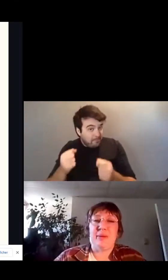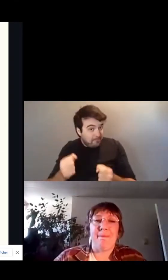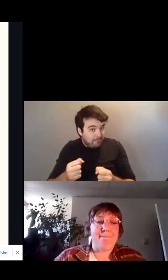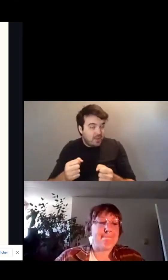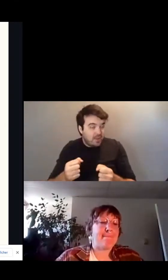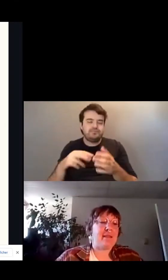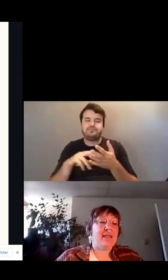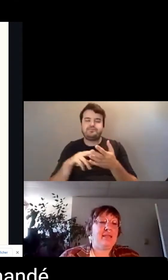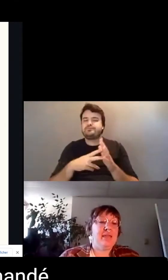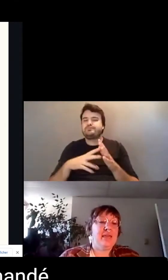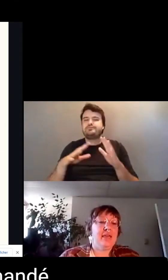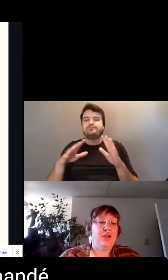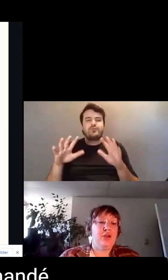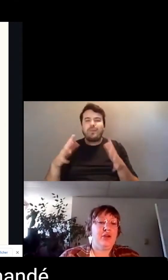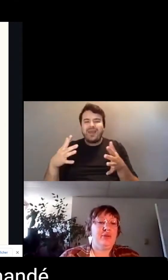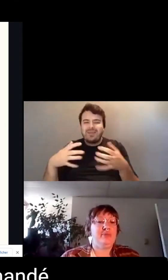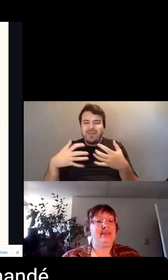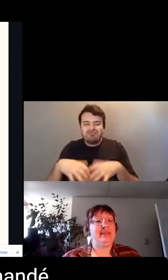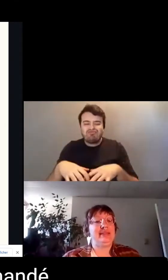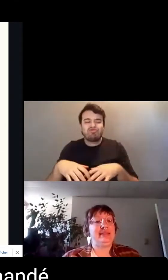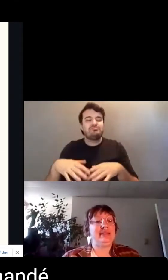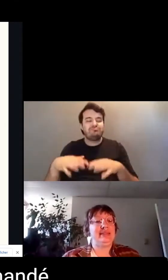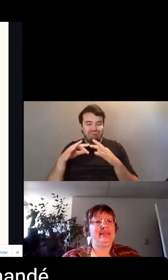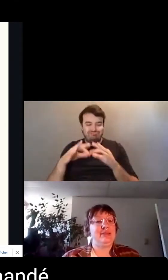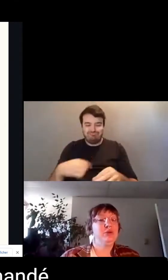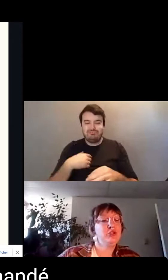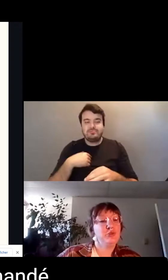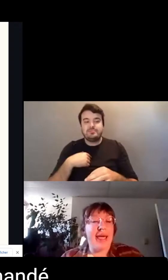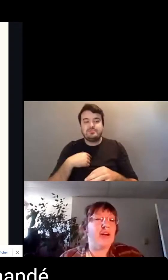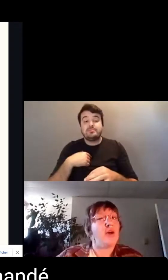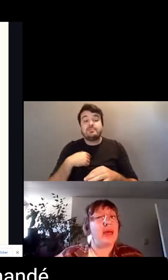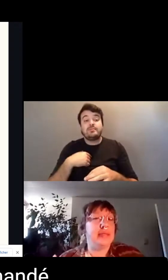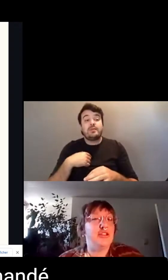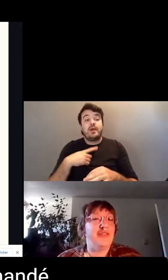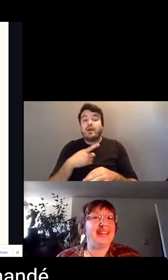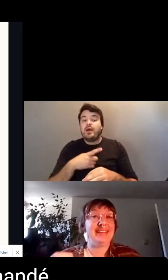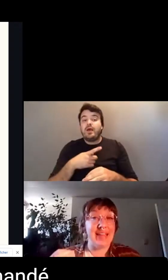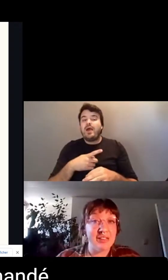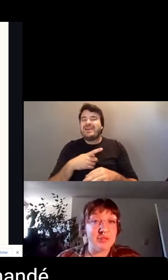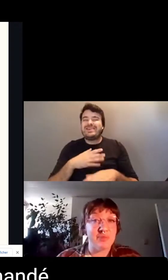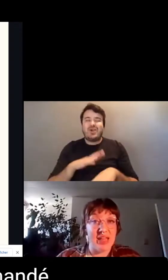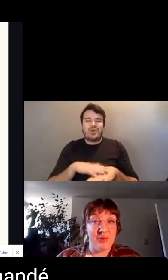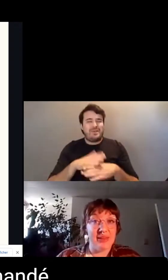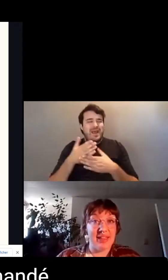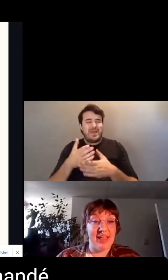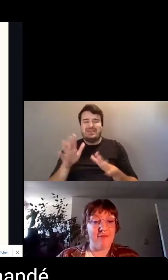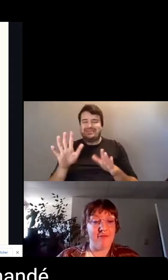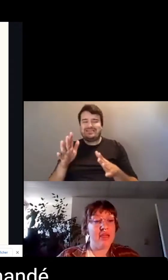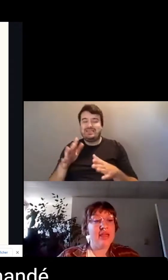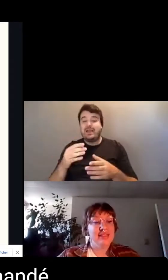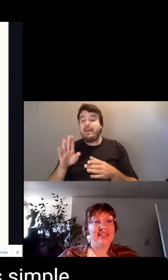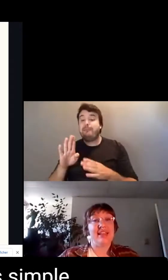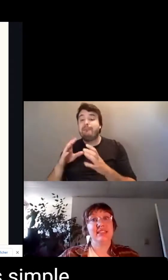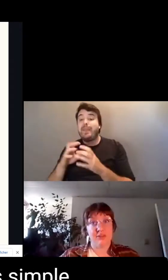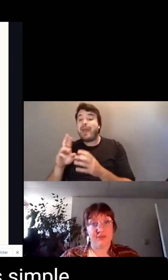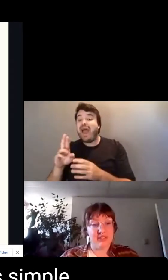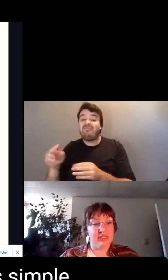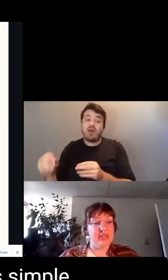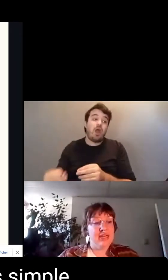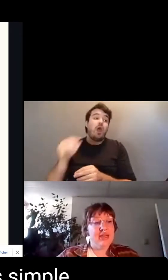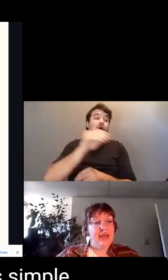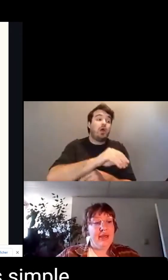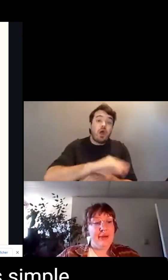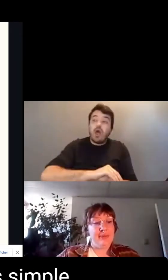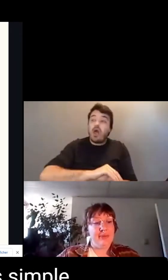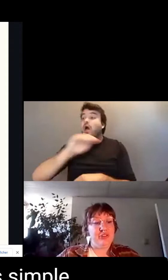comment semer? Eh bien, il n'est pas super recommandé de faire des transplants de betterave. C'est assez